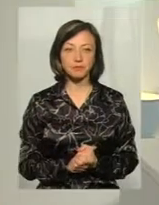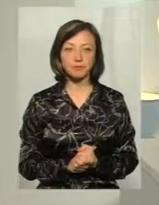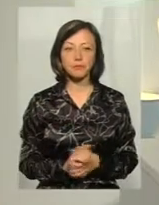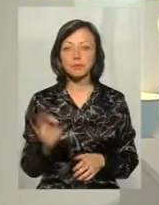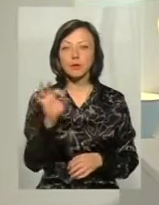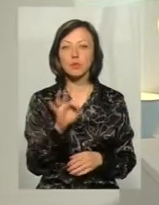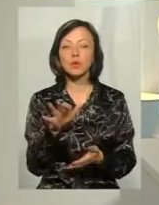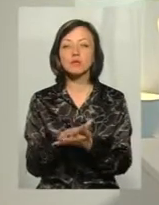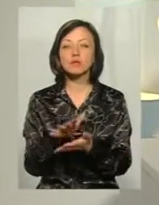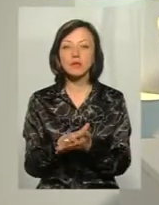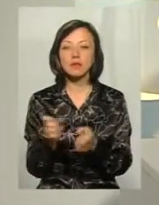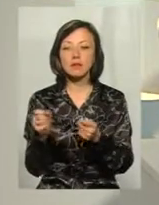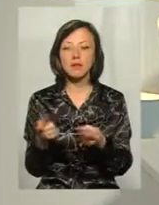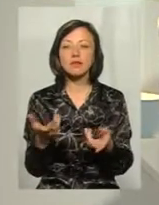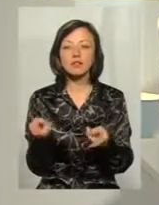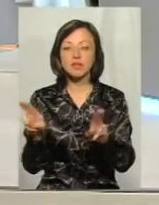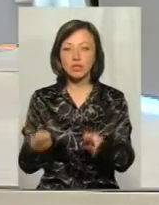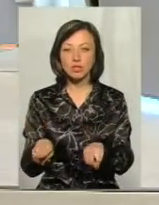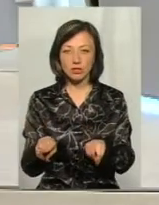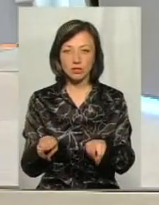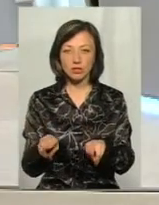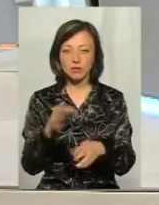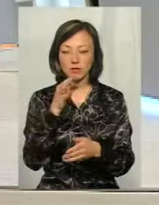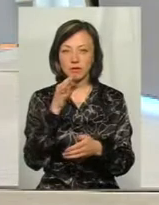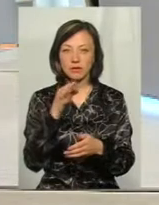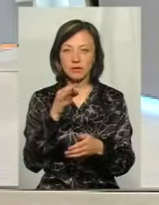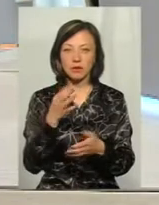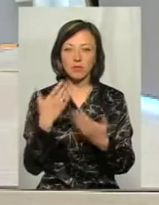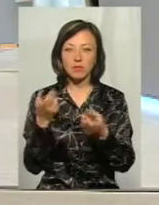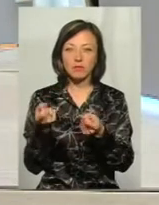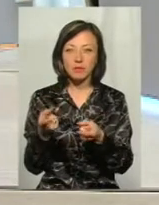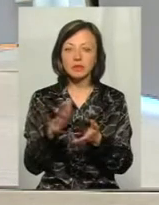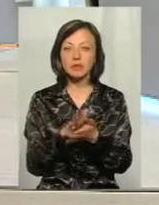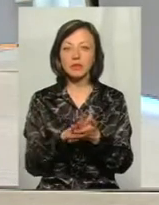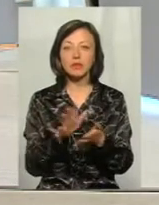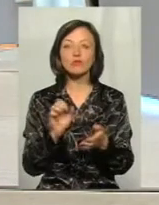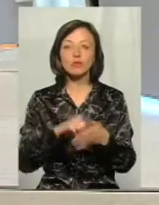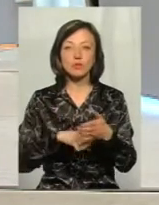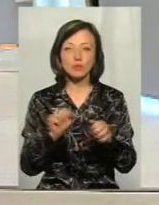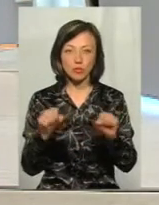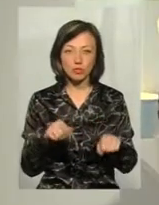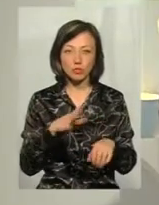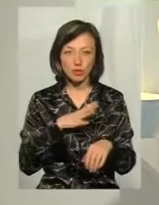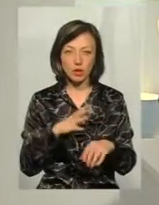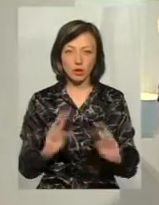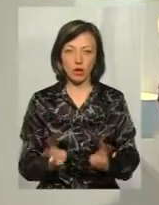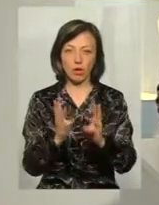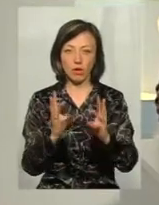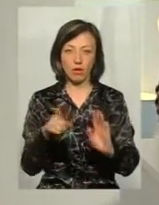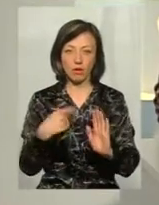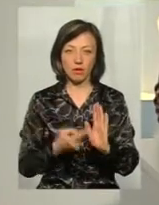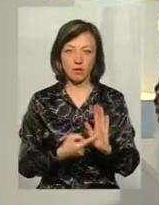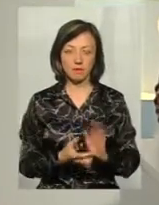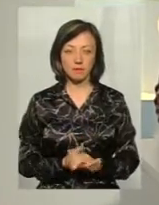приводу сміття, яку загрозу несе залишене невідповідальними відпочиваючими сміття? Воно може бути причиною саме загорання в